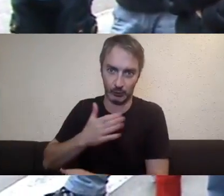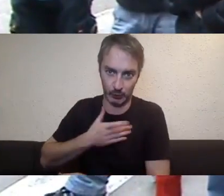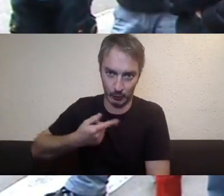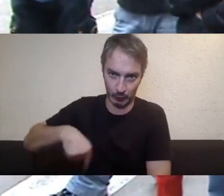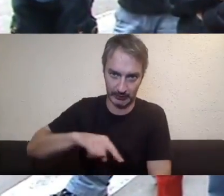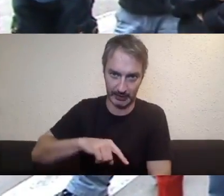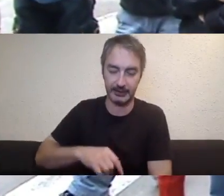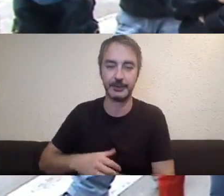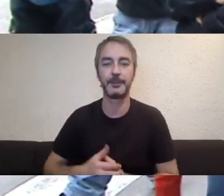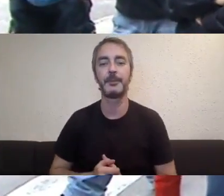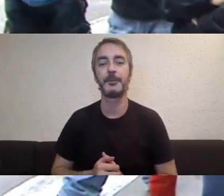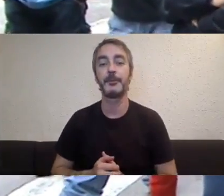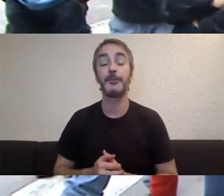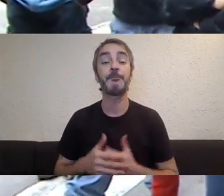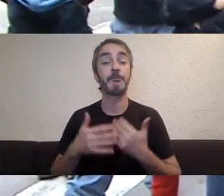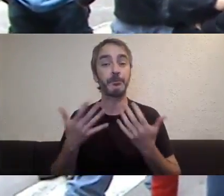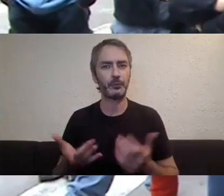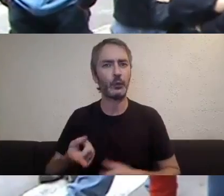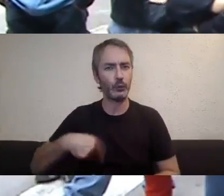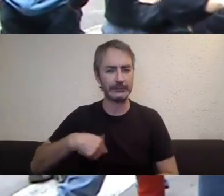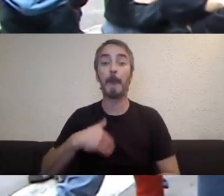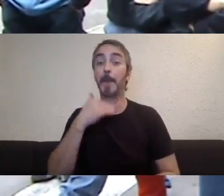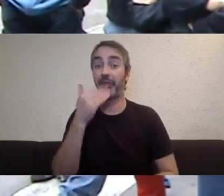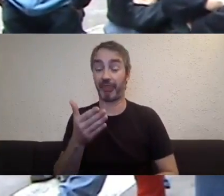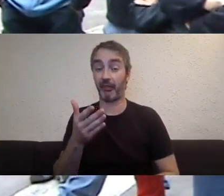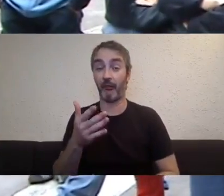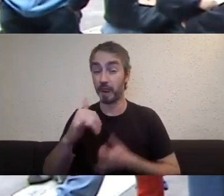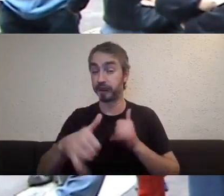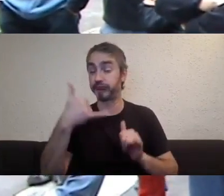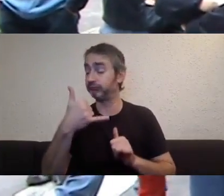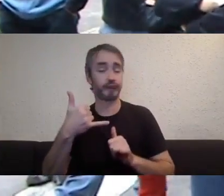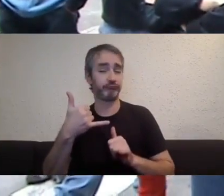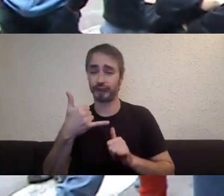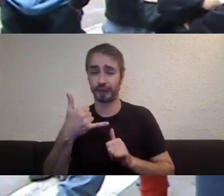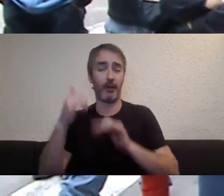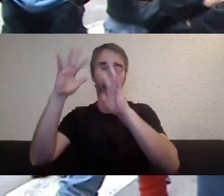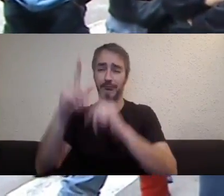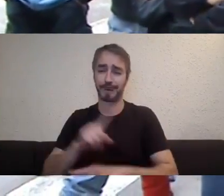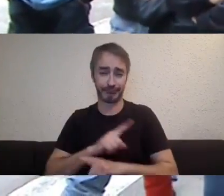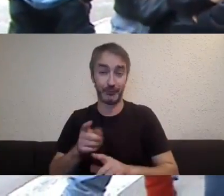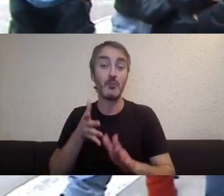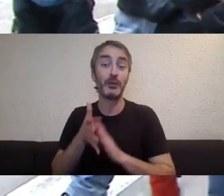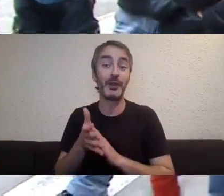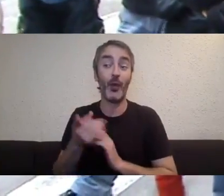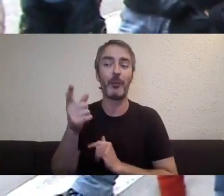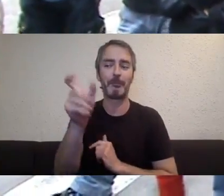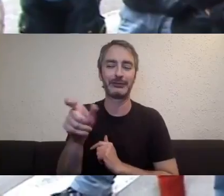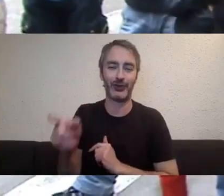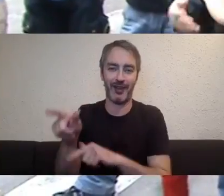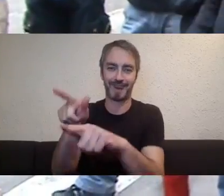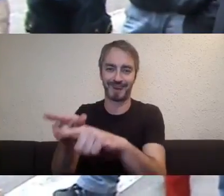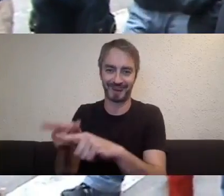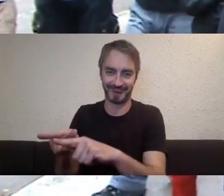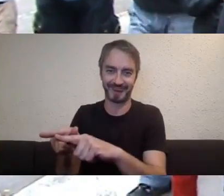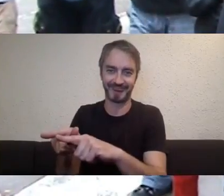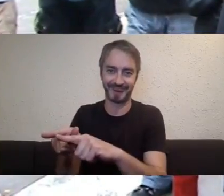El fet és que nosaltres sabíem i els dèiem que aquí no podien fer-hi res fins que no arribessin en alguna